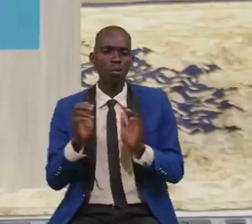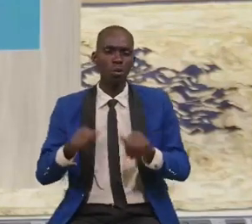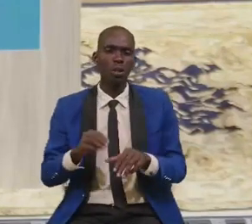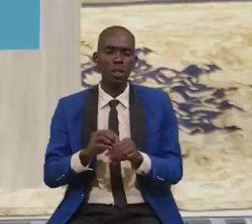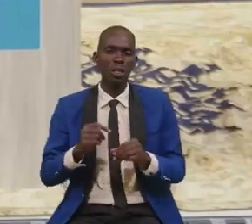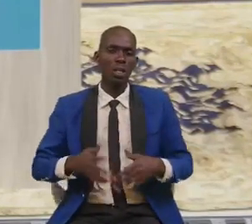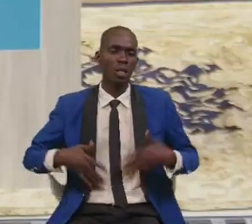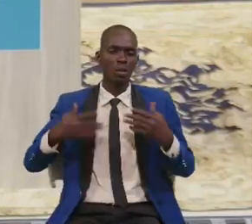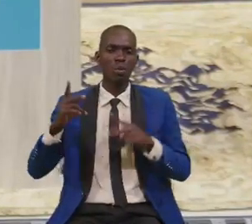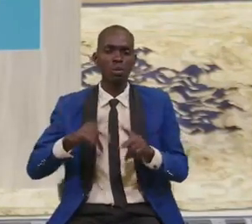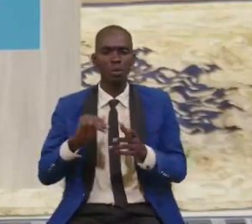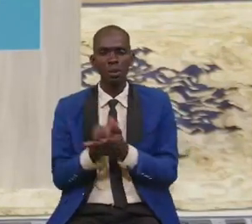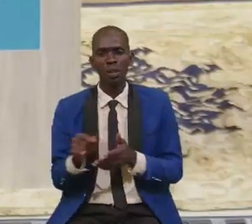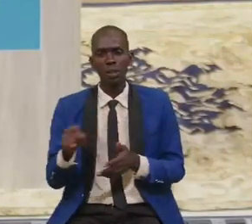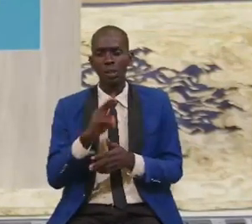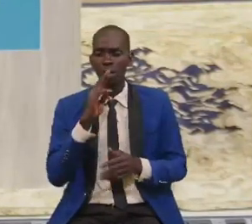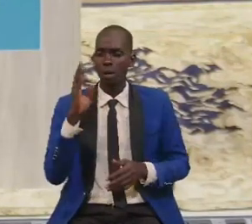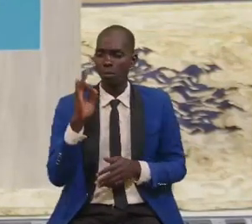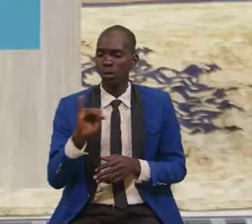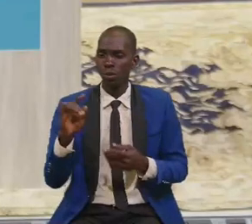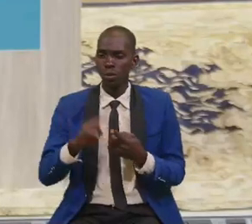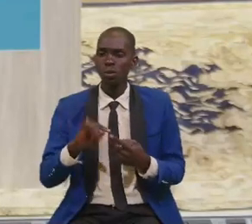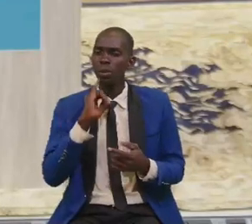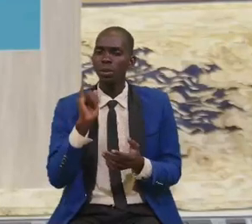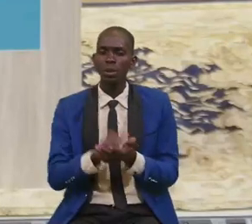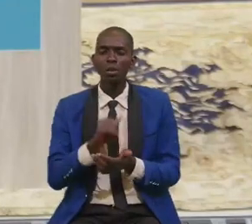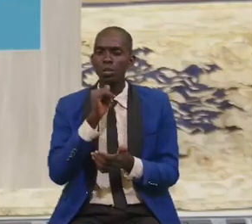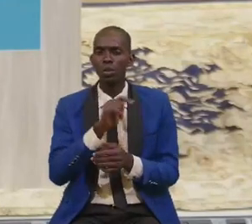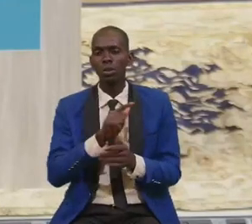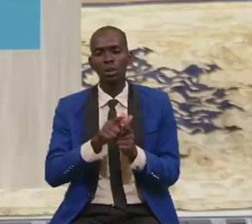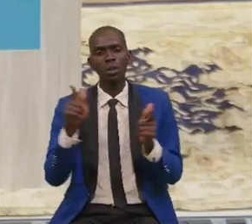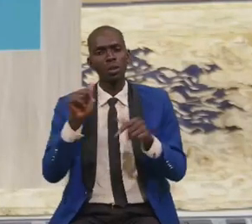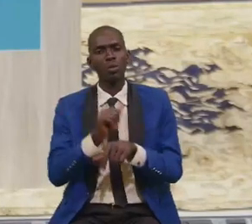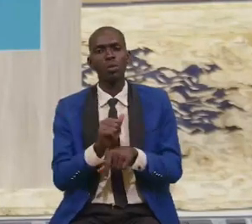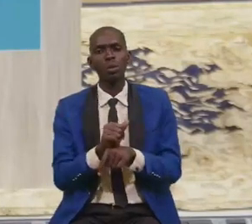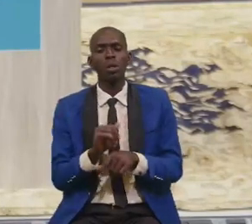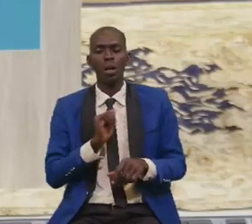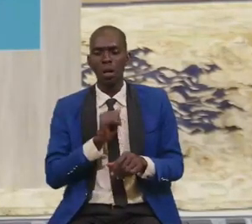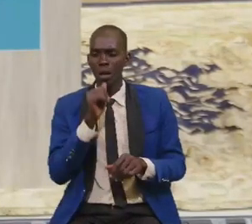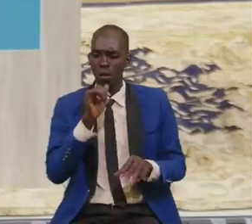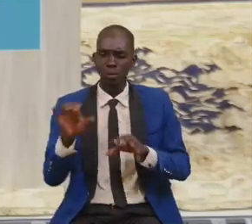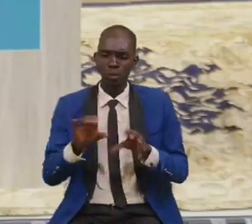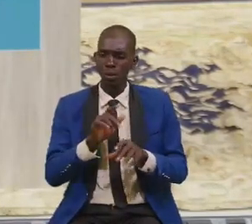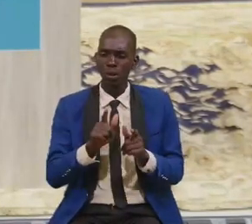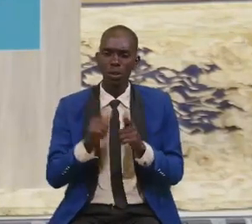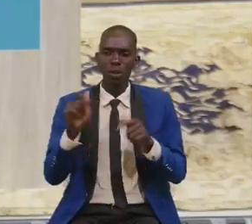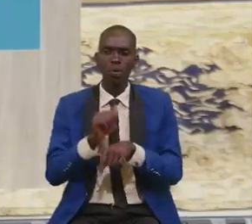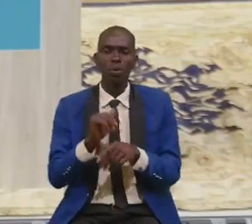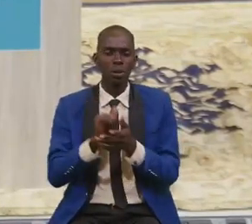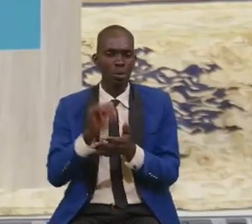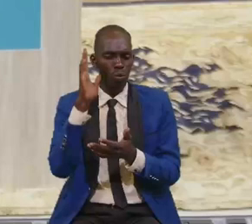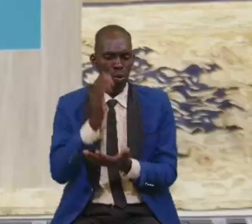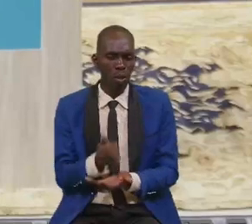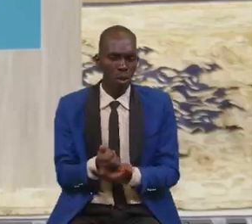vie de ceux à qui tu prêches, n'est-ce pas un grand ouvrage? Et je fais un ouvrage qui va vous survivre. L'œuvre que je fais aujourd'hui